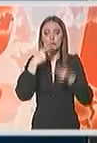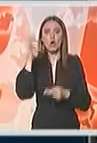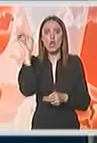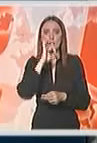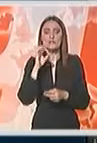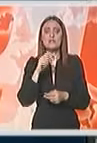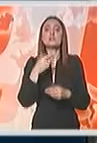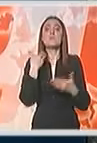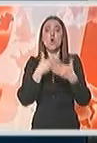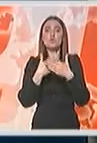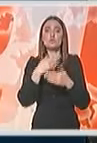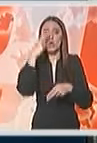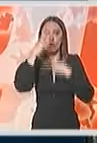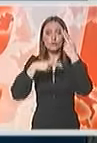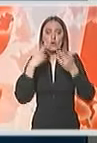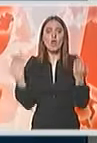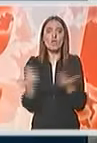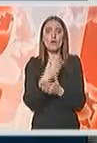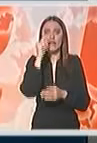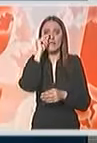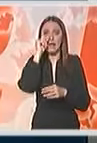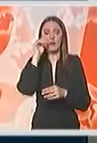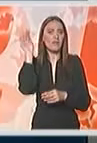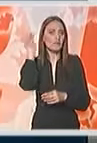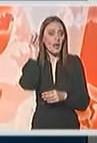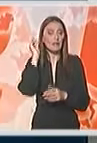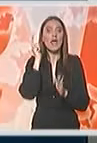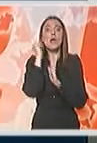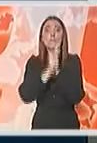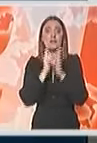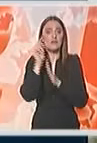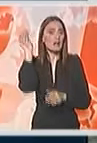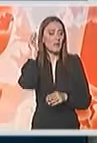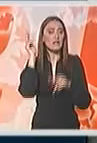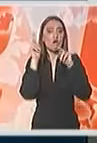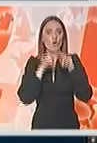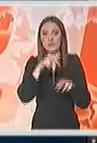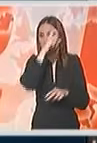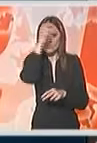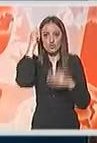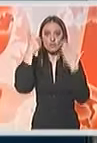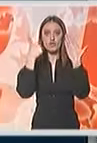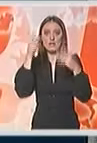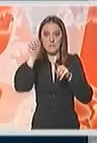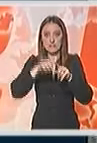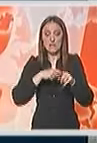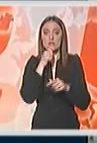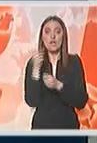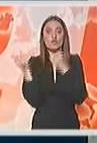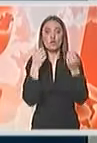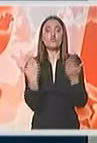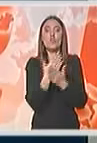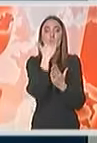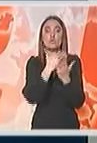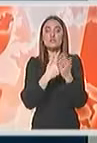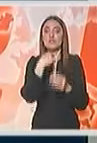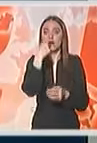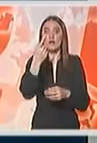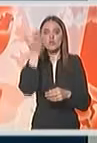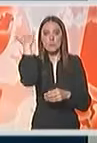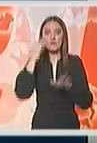opozicije, odnosno pod kontrolom nove narodne vlade. Privremena vlada će ostati na čelu 6 mjeseci i doneće novi ustav, izjavila je